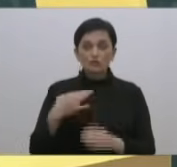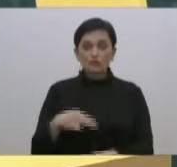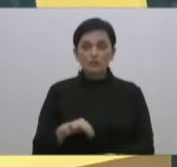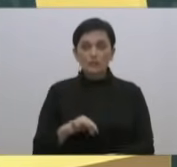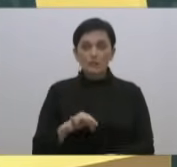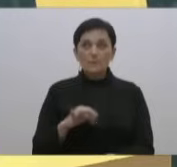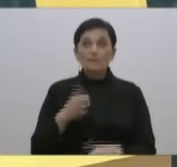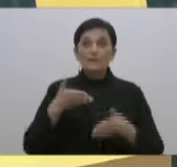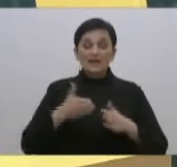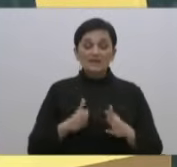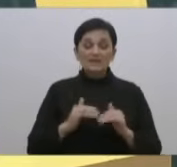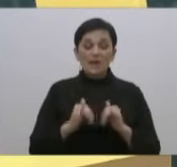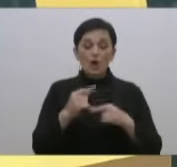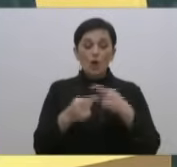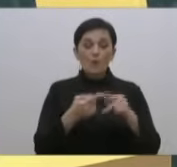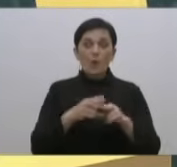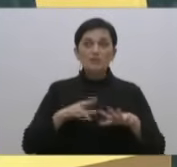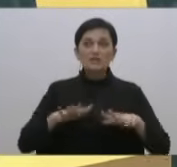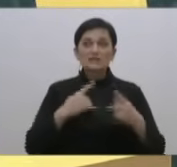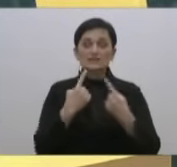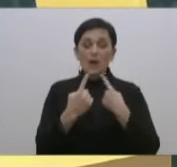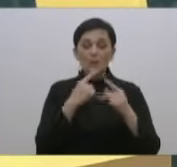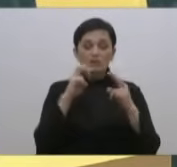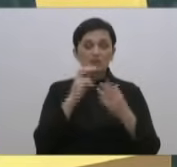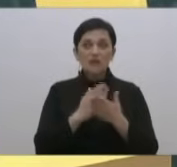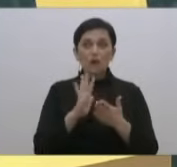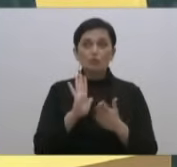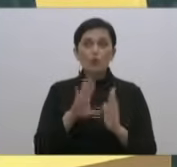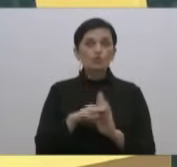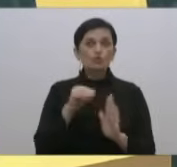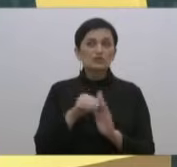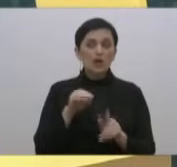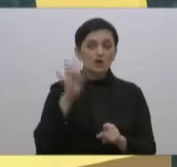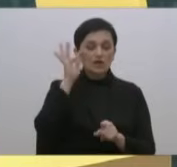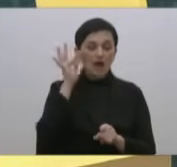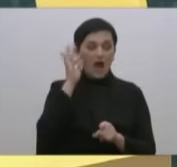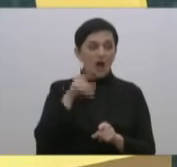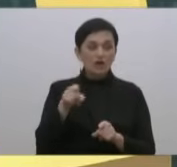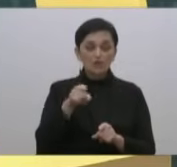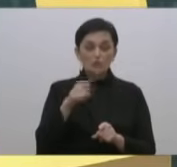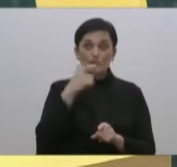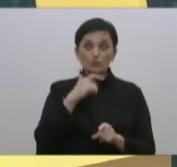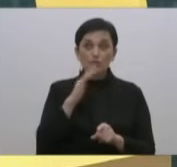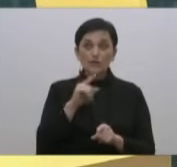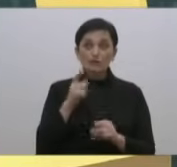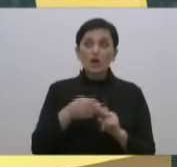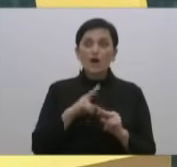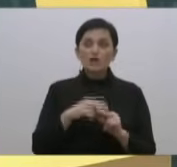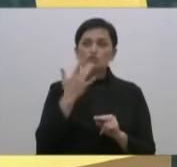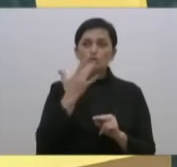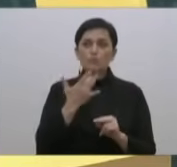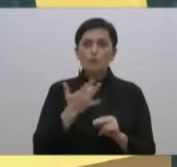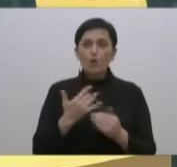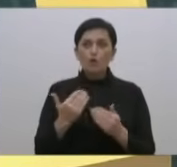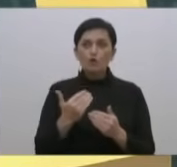შვილებს. Ისე რომ დემოგრაფია არ არის სასპეკულაციო საგარი, რომ მხოლოდ საარჩევნოდ გაგახსენდეს ბატონო ვაშაძე. Ეს არის